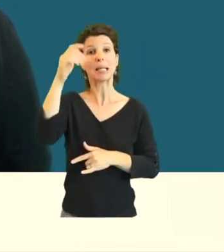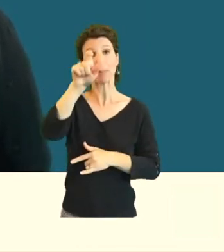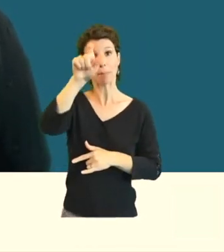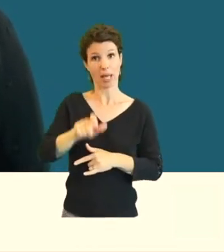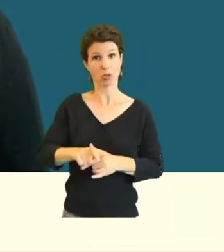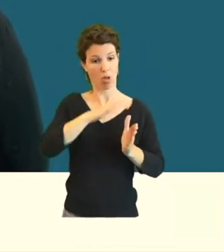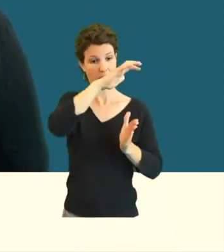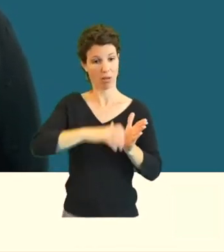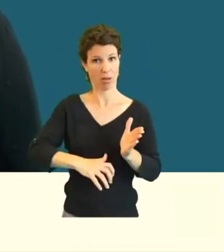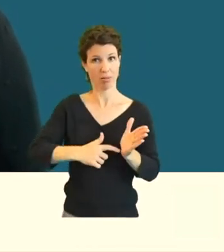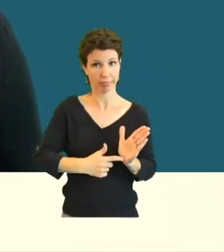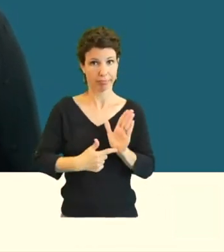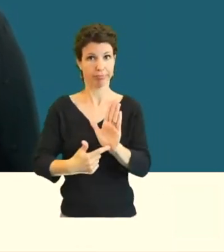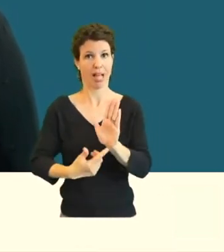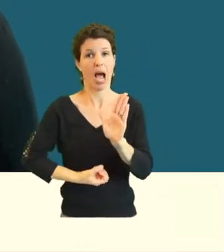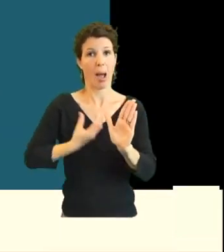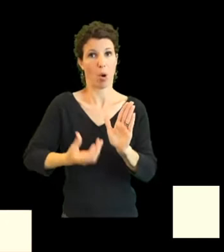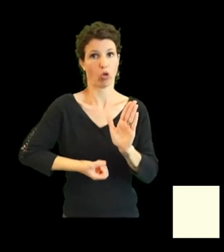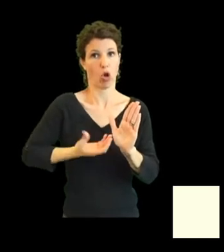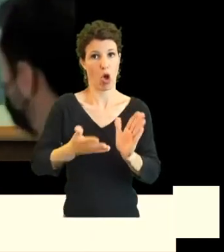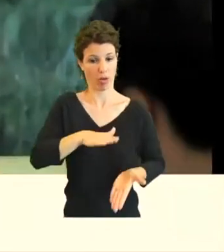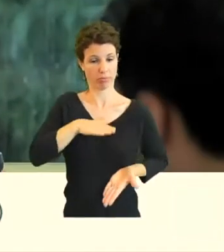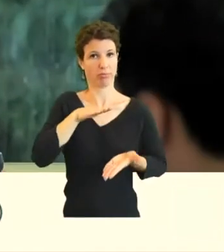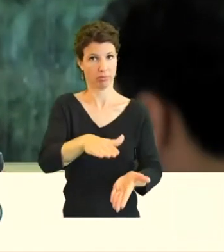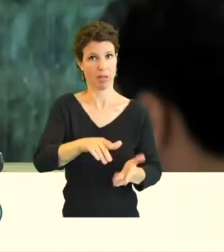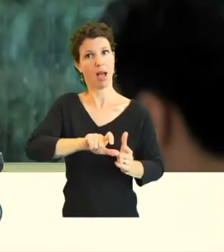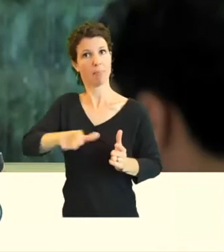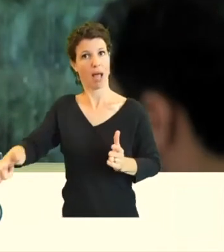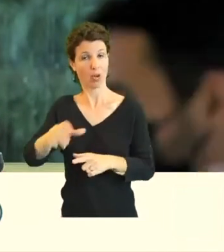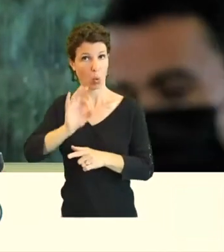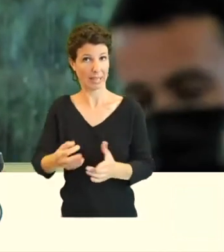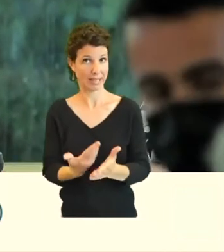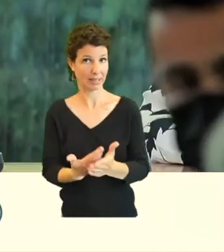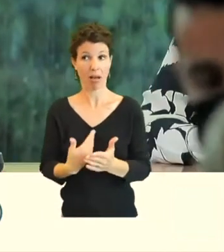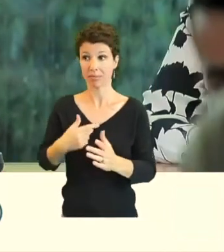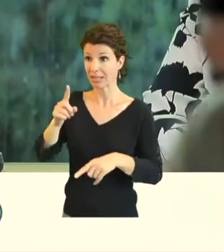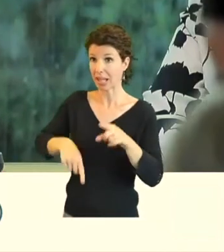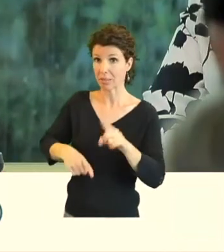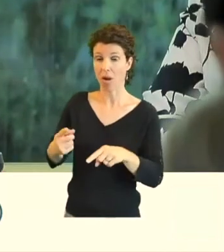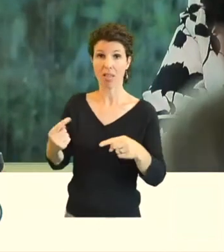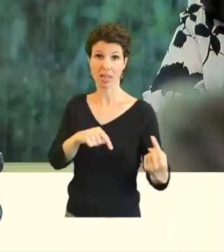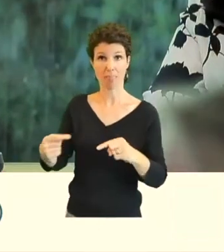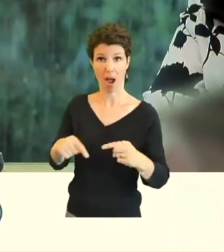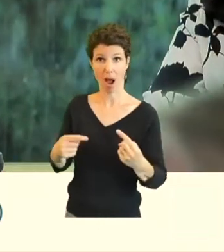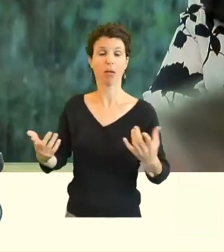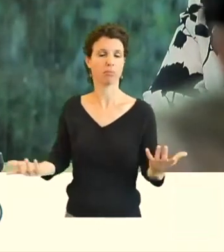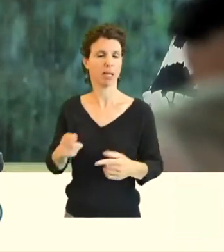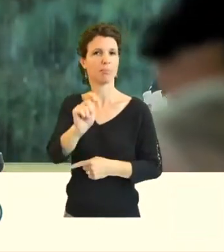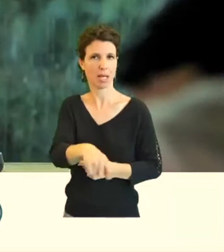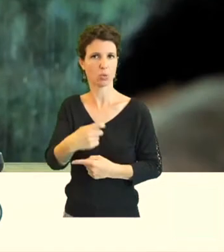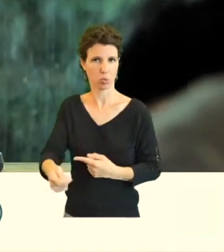cela, monsieur le maire ? Tout dépend du débat, mais vous demandez la parole après le rapporteur, puisque le